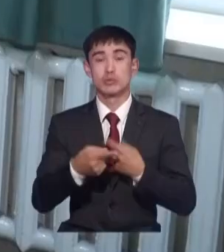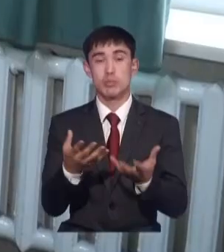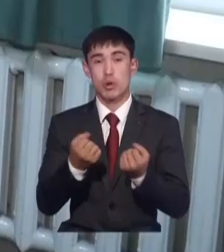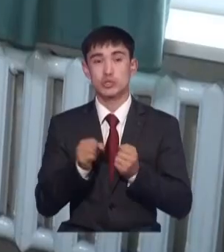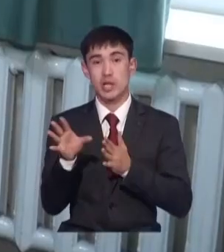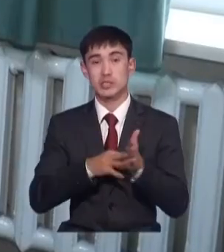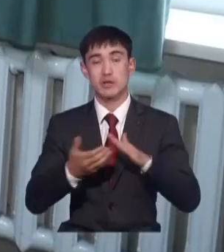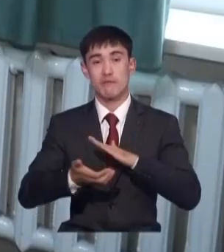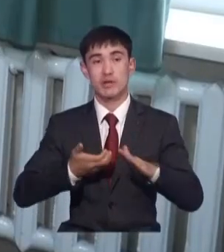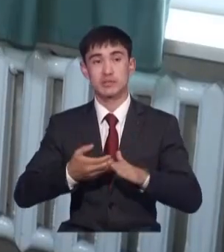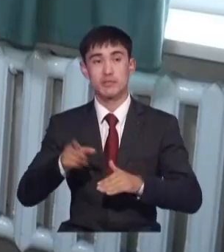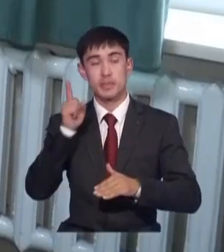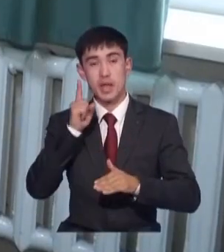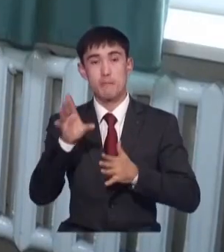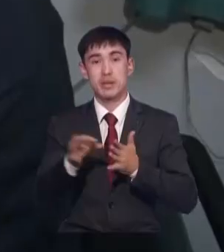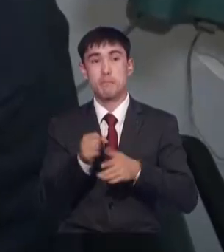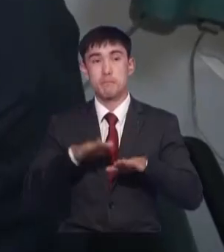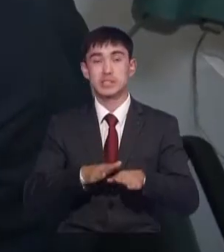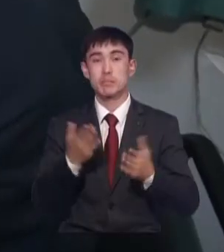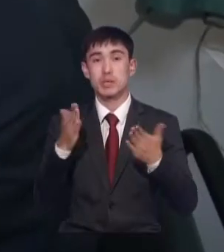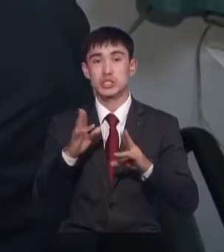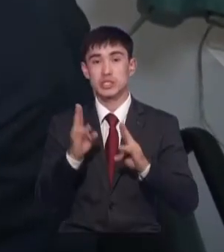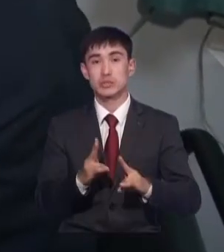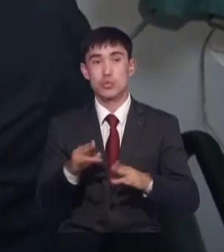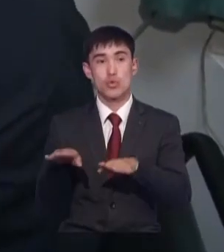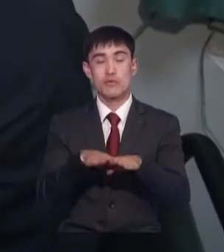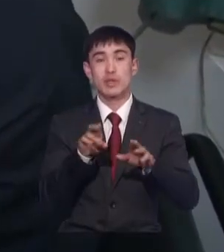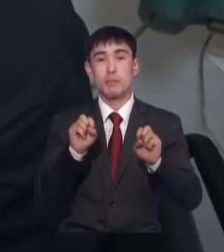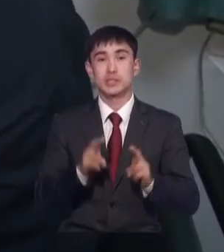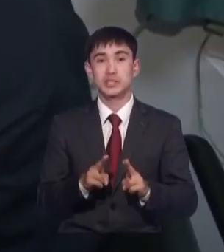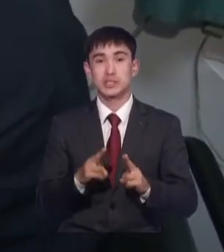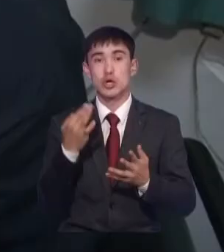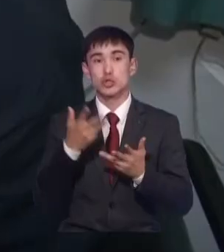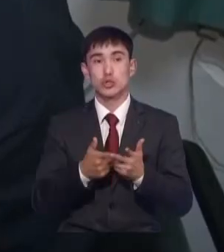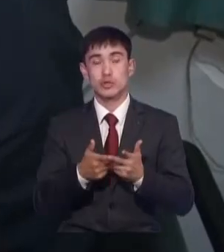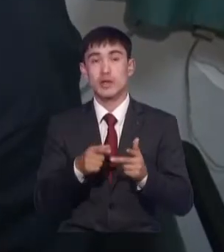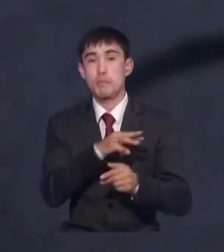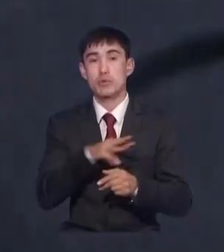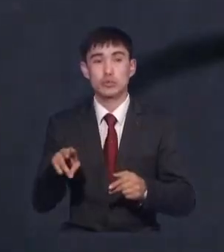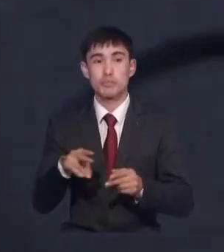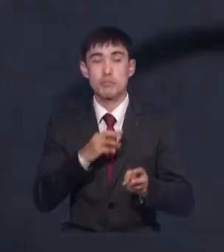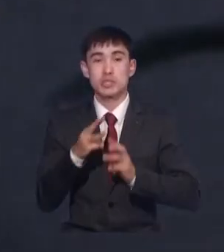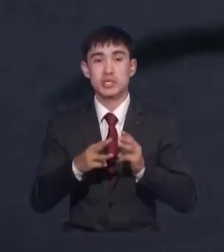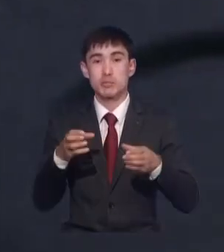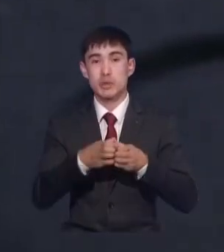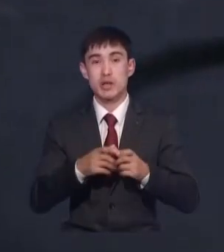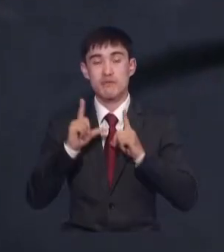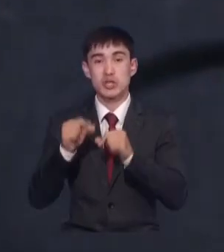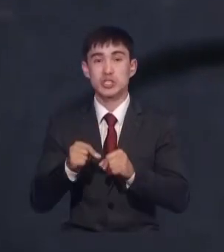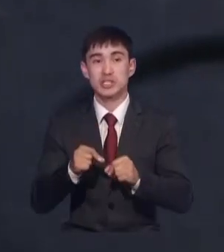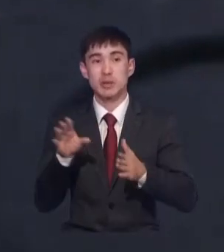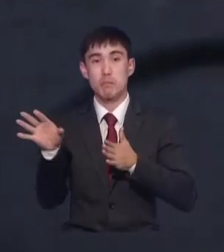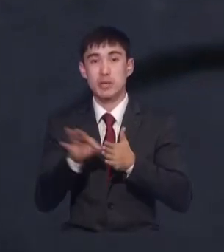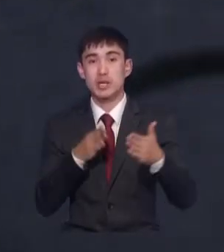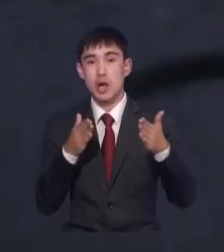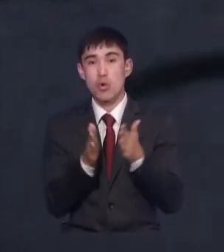получения экстренного вызова диспетчер определяет место происшествия и уровень опасности. Счет идет на минуты. Пожарные бригады выезжают за